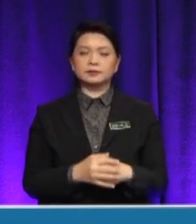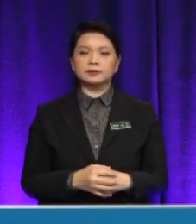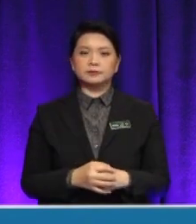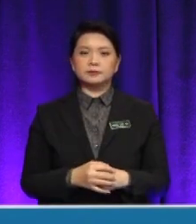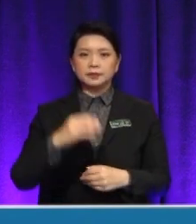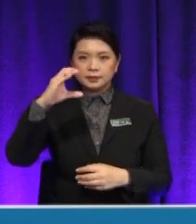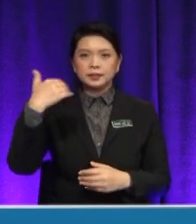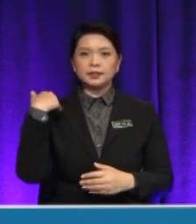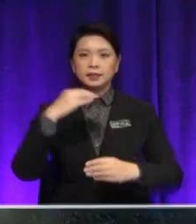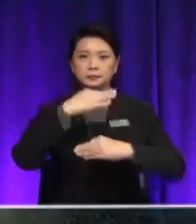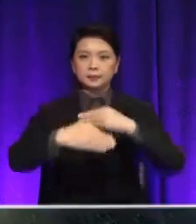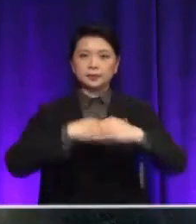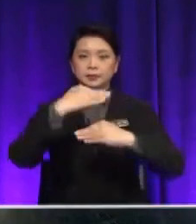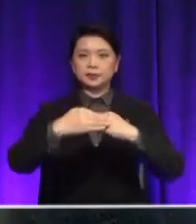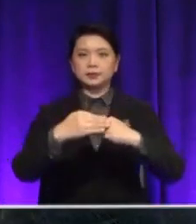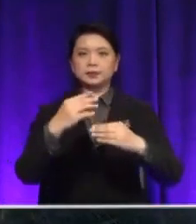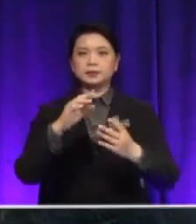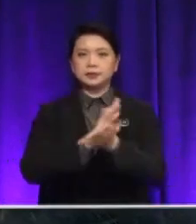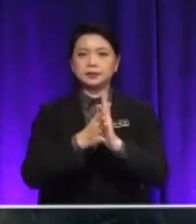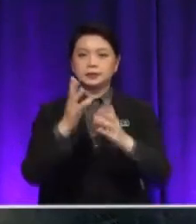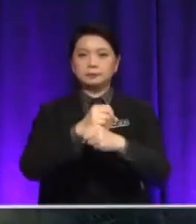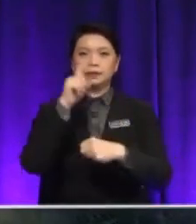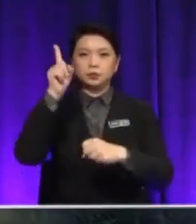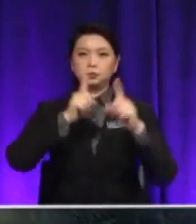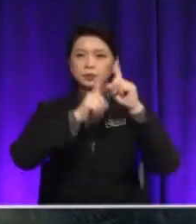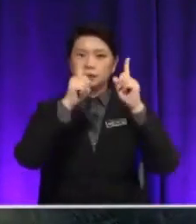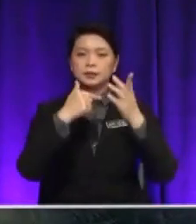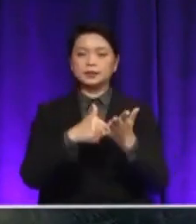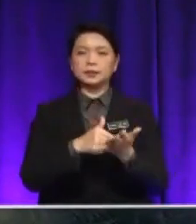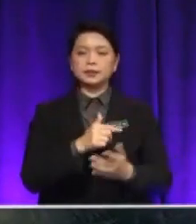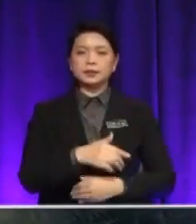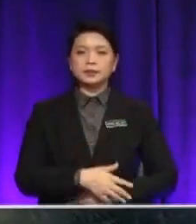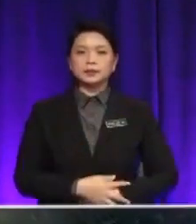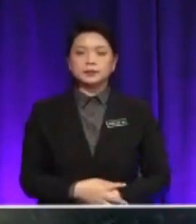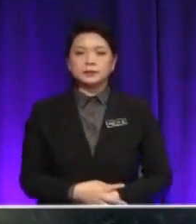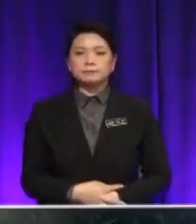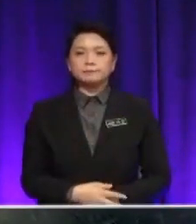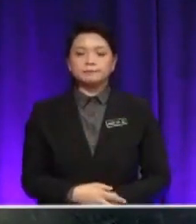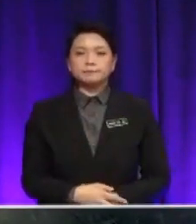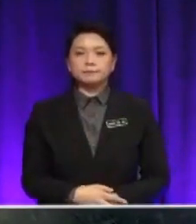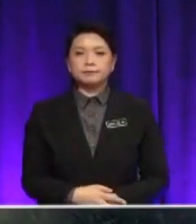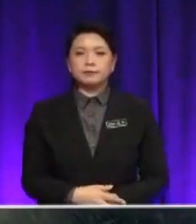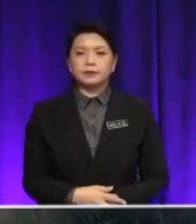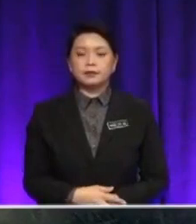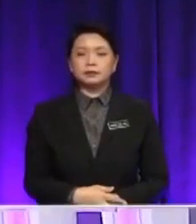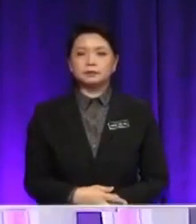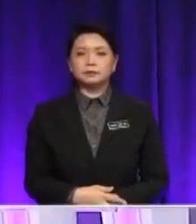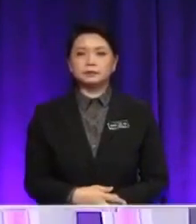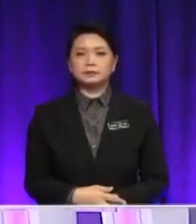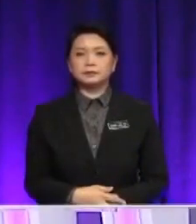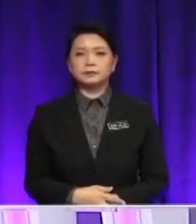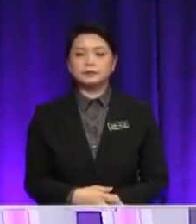balutan. Tahniah, cikgu bagi Terbaik, 1 bintang kepada Lavanya. Lavanya. Warna apa cikgu? Lavanya warna Warna kuning.